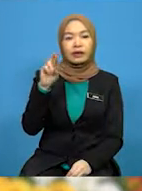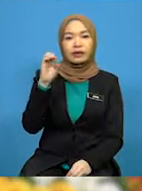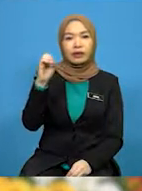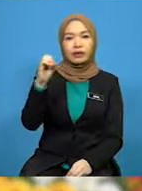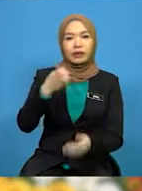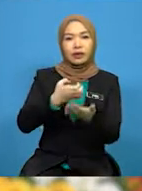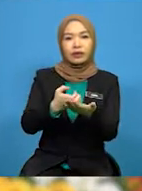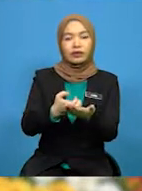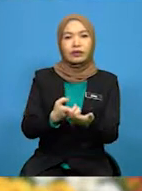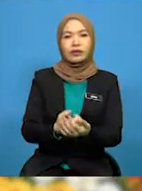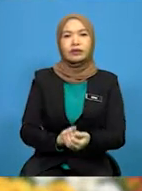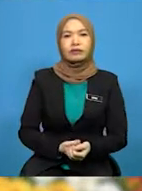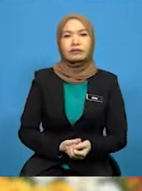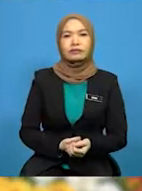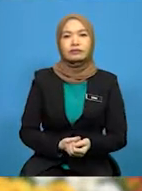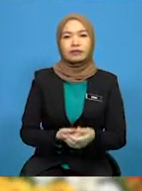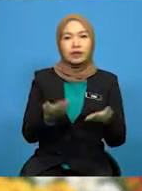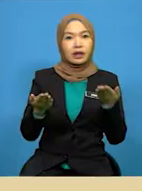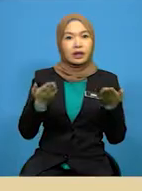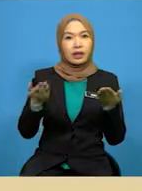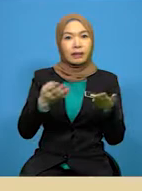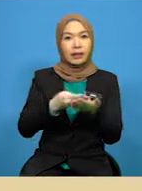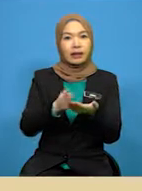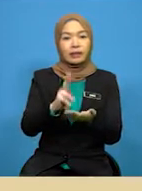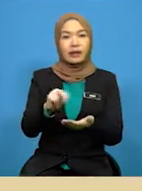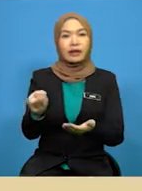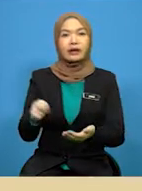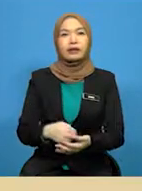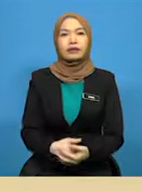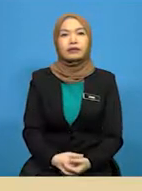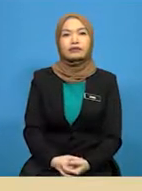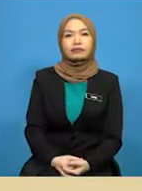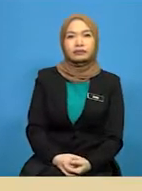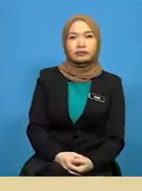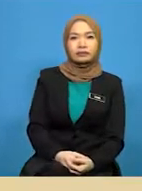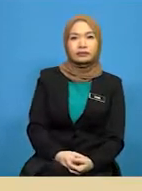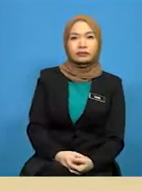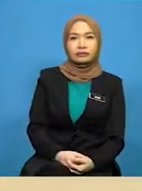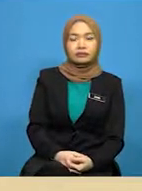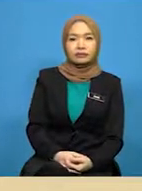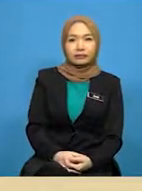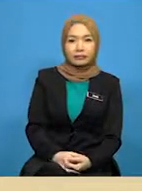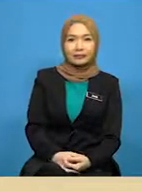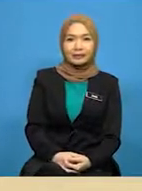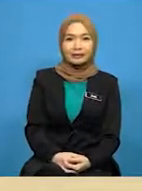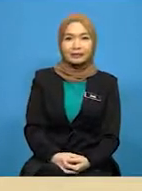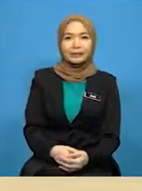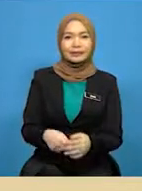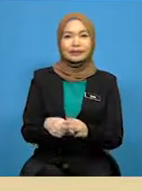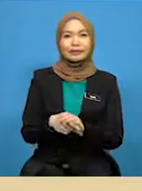imbangan pembayaran. Terima kasih Cik Azhar. Jadi pertumbuhan ekonomi ini ialah perkembangan kegiatan ekonomi dari semasa ke